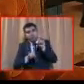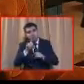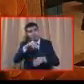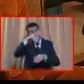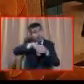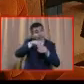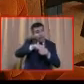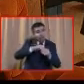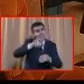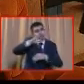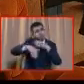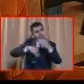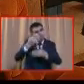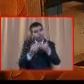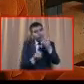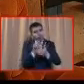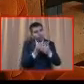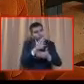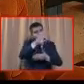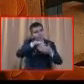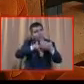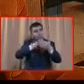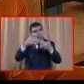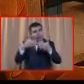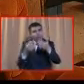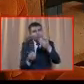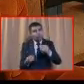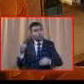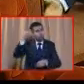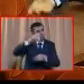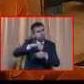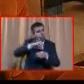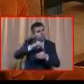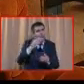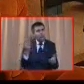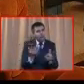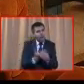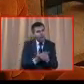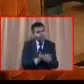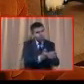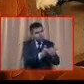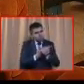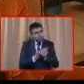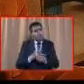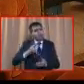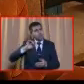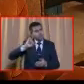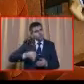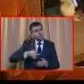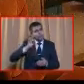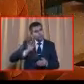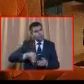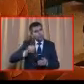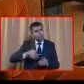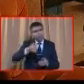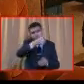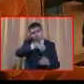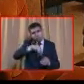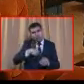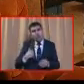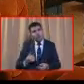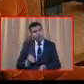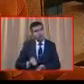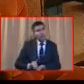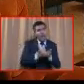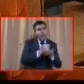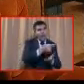البرامج المستقبلية. الأمر الثاني، أنتم عارفين السيد النائب المحترم لا مع إفني سيدي إفني ولا مع تيزنيت ولا مع قلميم ولا غيرها